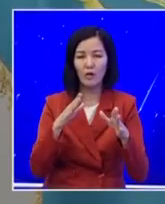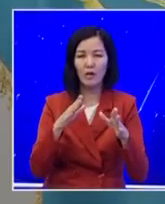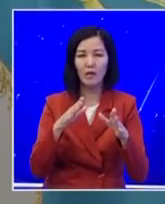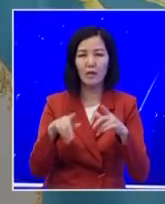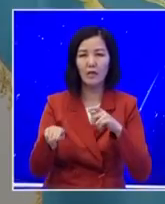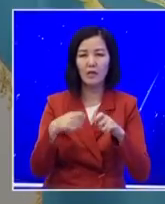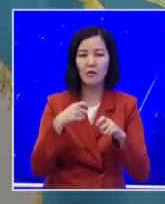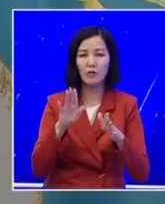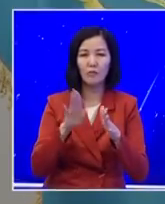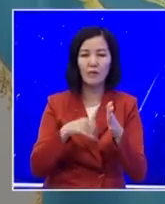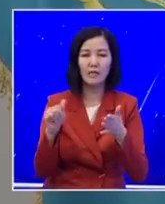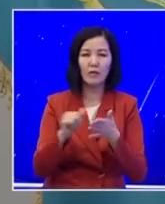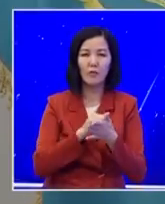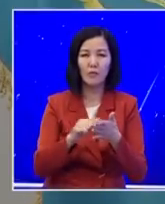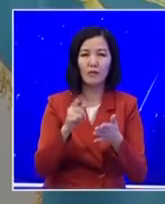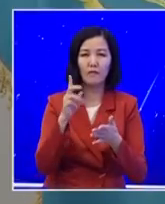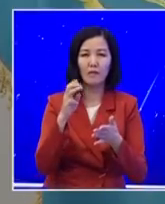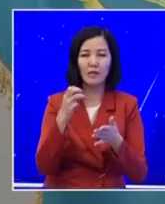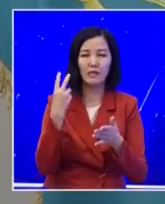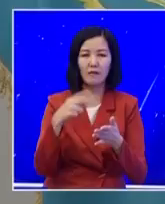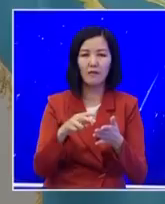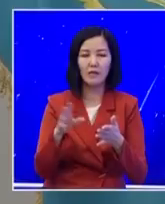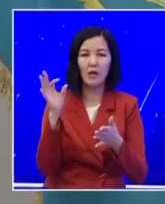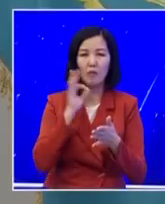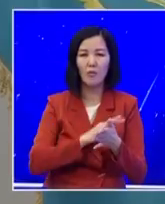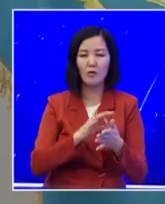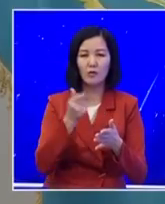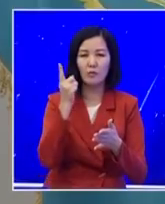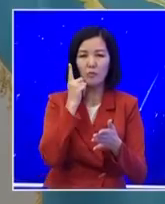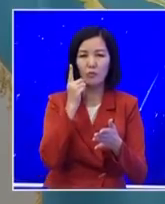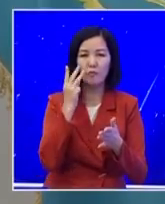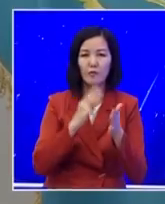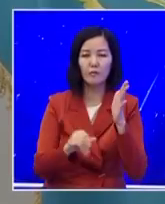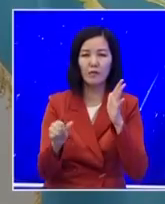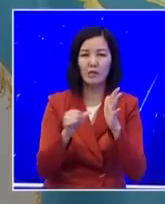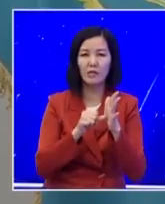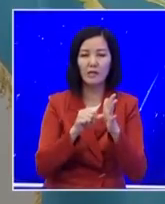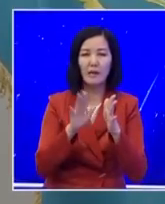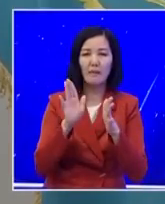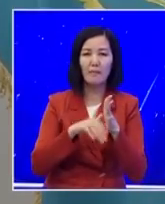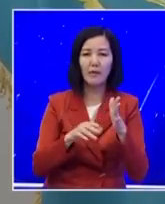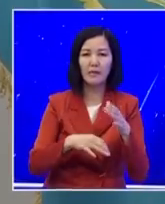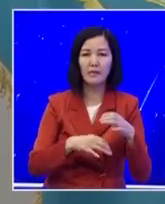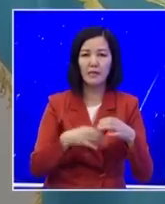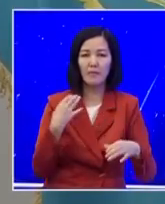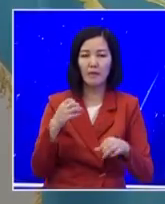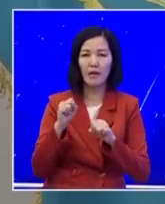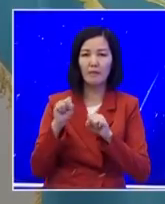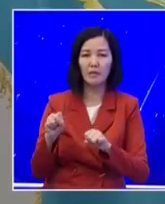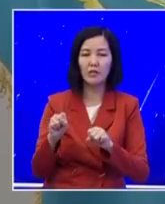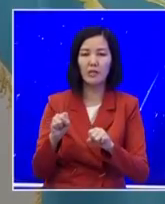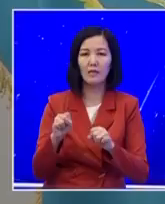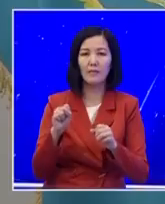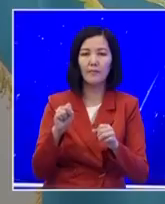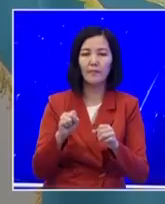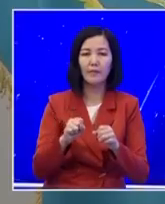без документов 320. Пользование сотовых телефонов во время движения 86, без ремня безопасности 429. Принятыми мерами